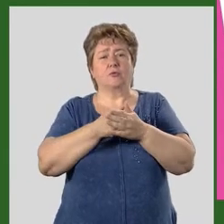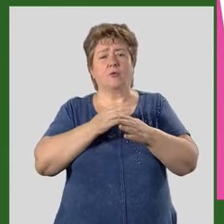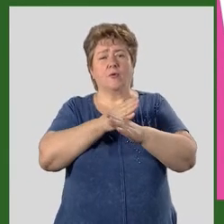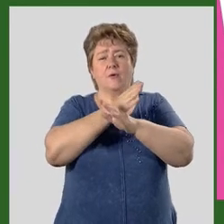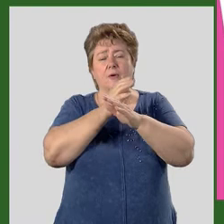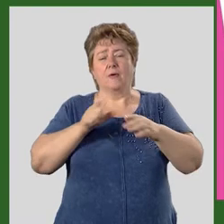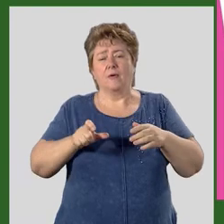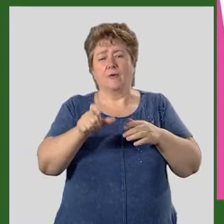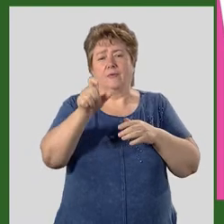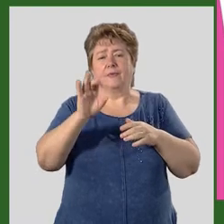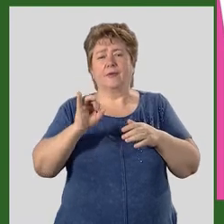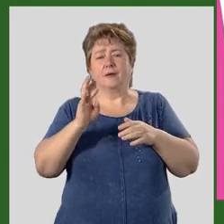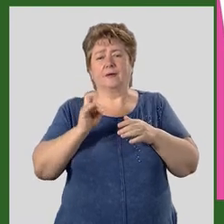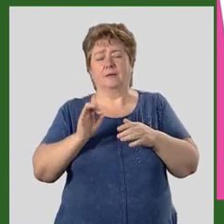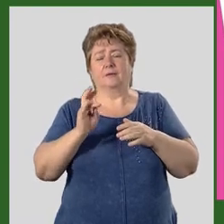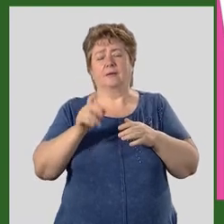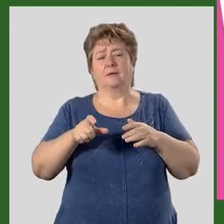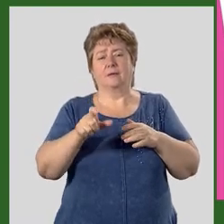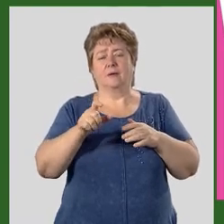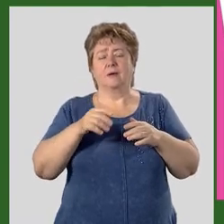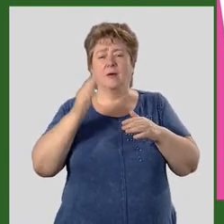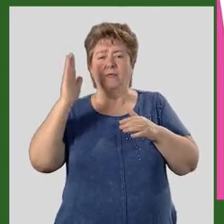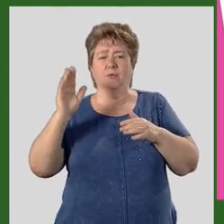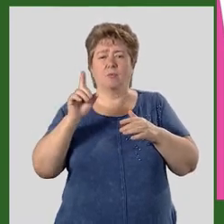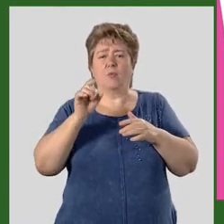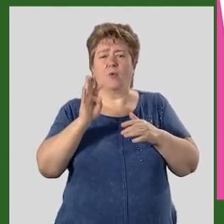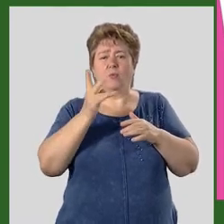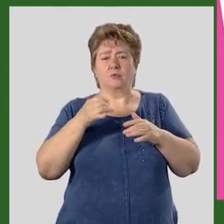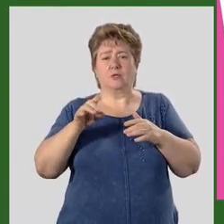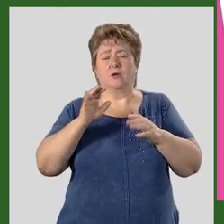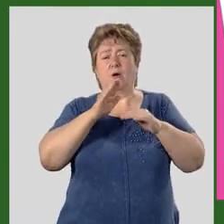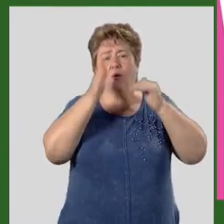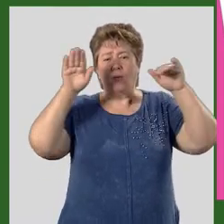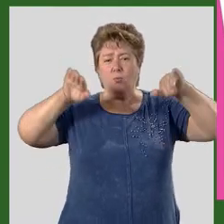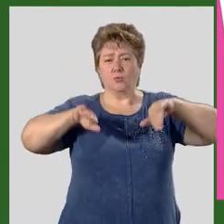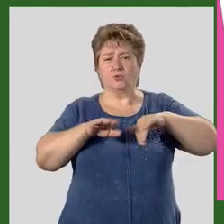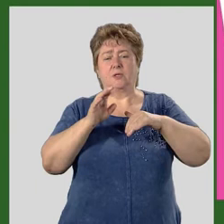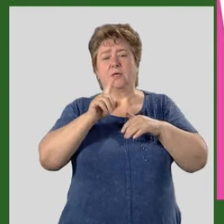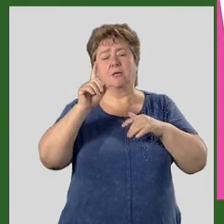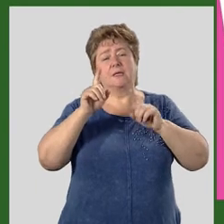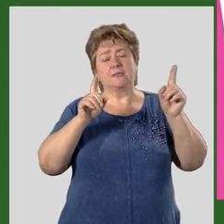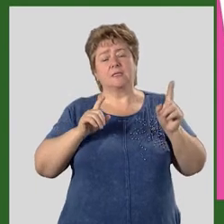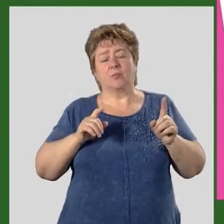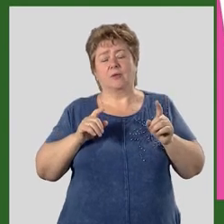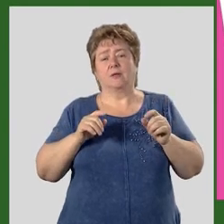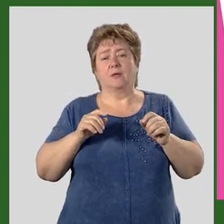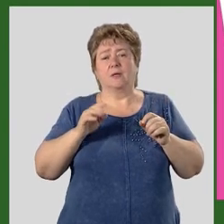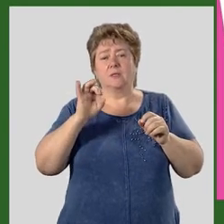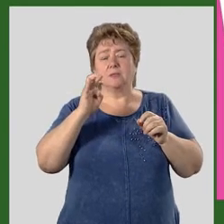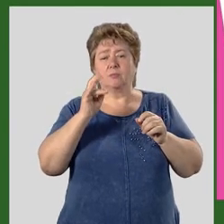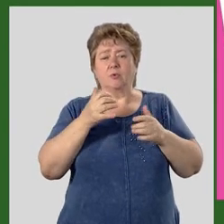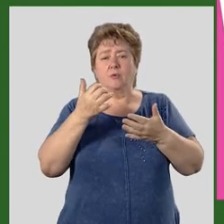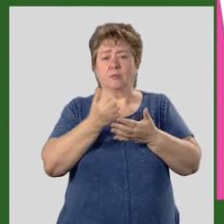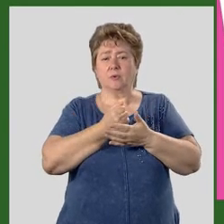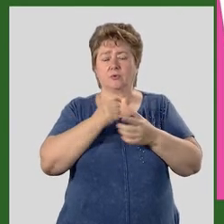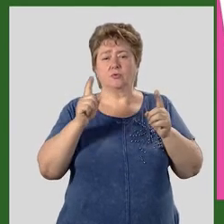верховий реки Нарына на востоке и Бомского ущелья на западе. Семенов